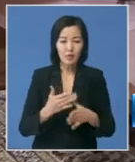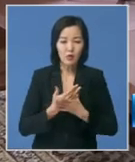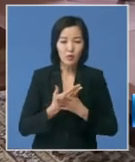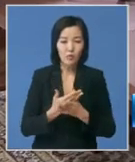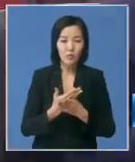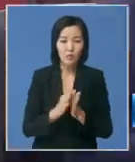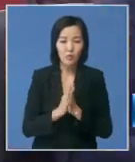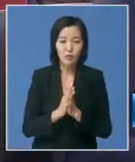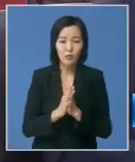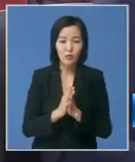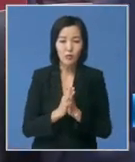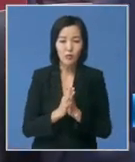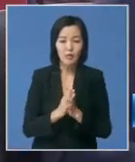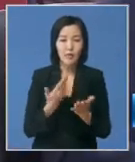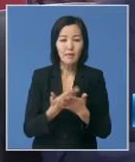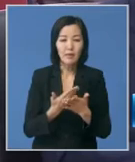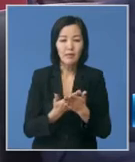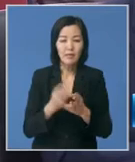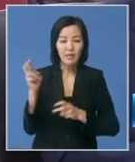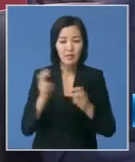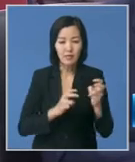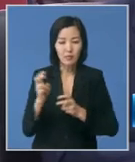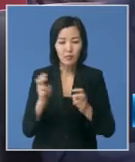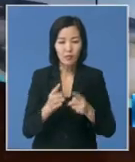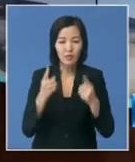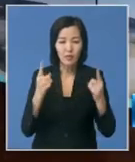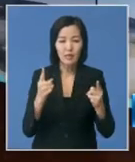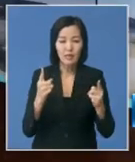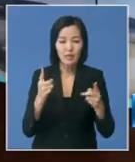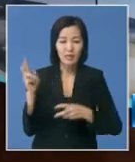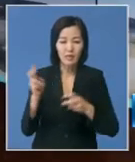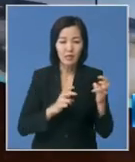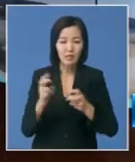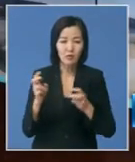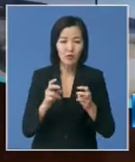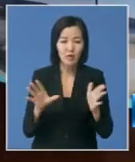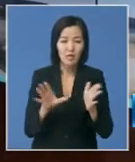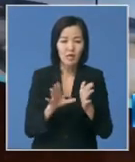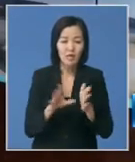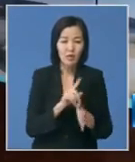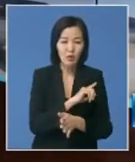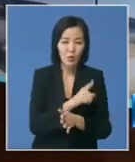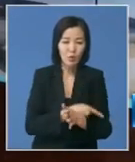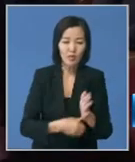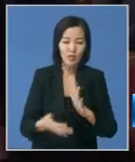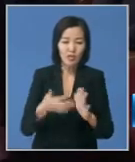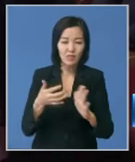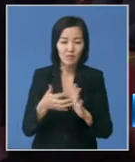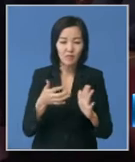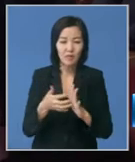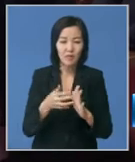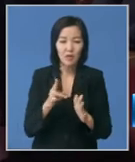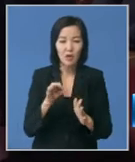көрсетуін сұрады. Мәселен, шамалған өнеркәсіп аймағындағы ірі өндірістік кәсіпорындарға электр қуаты жетіспейді. Сондықтан